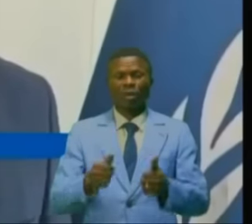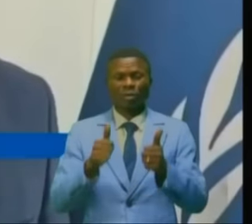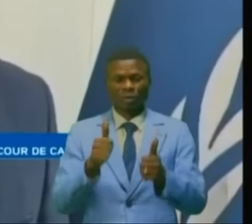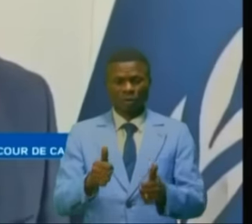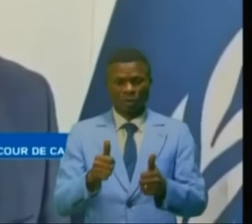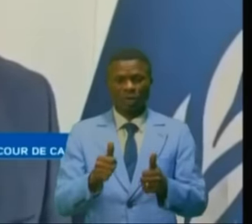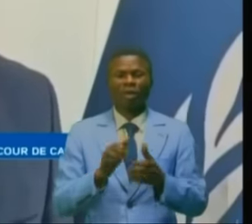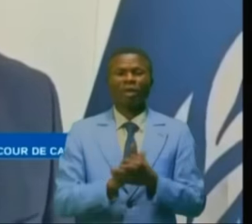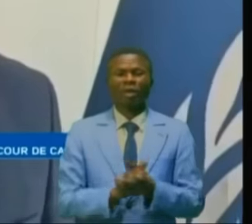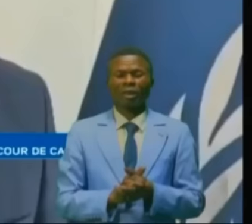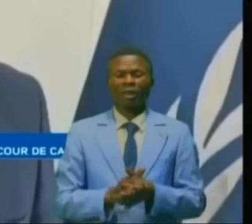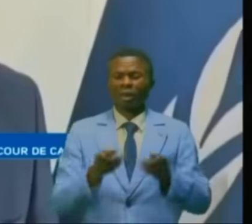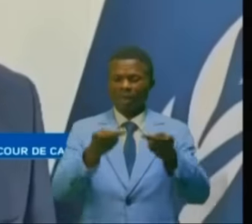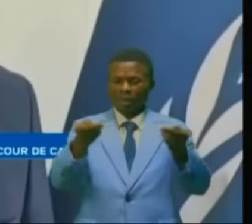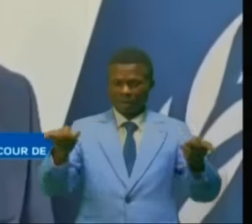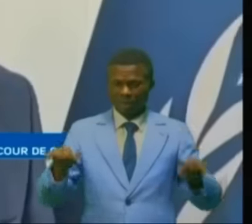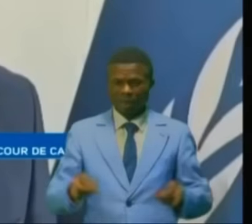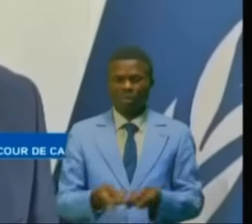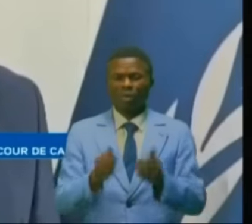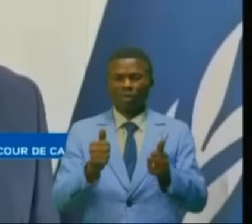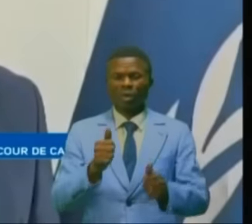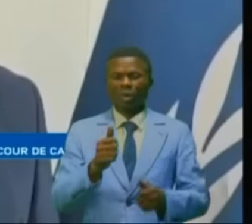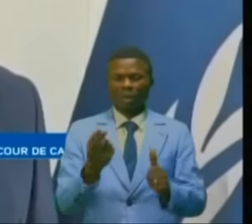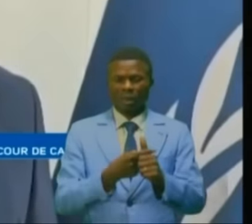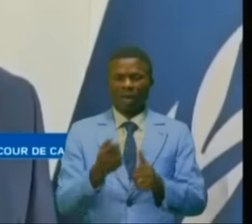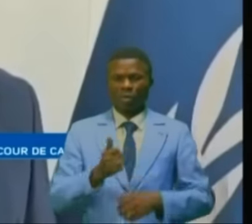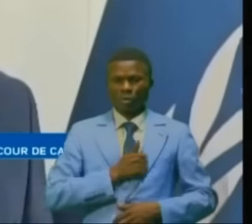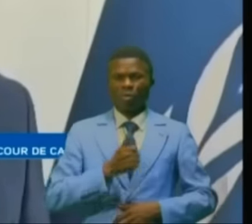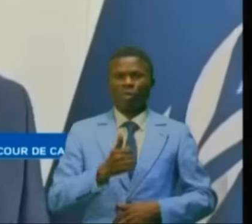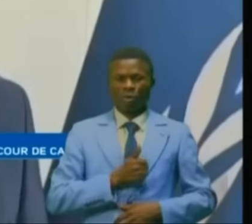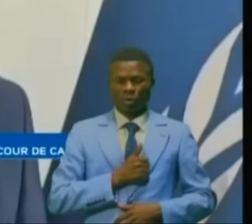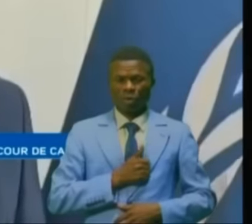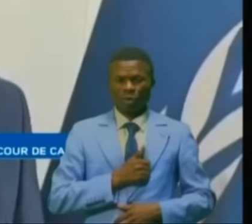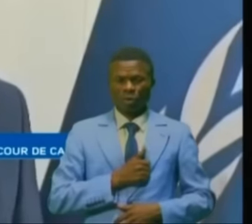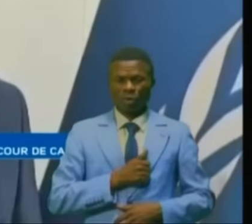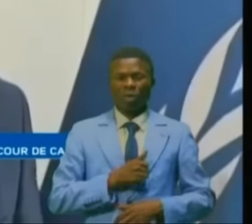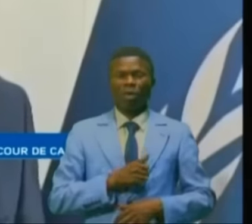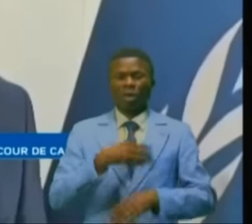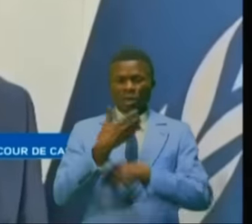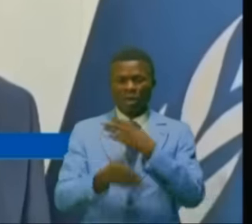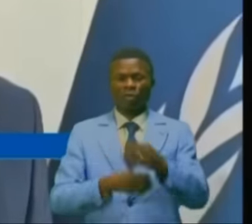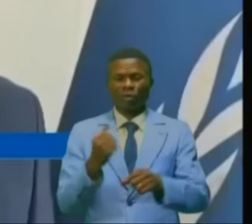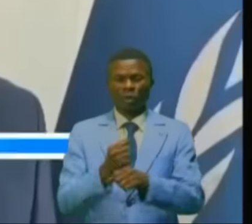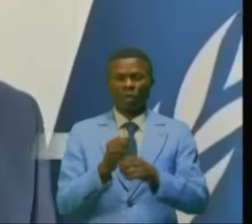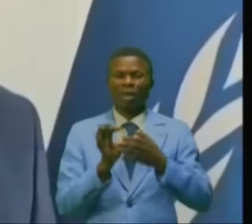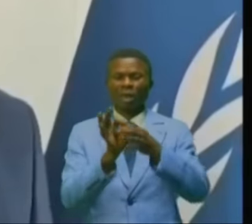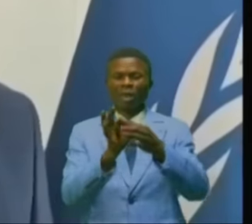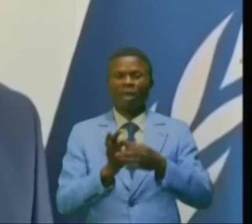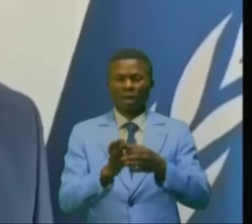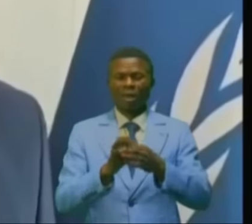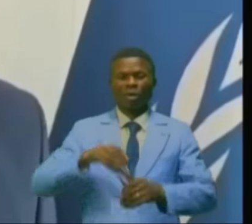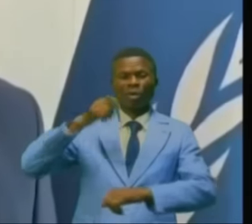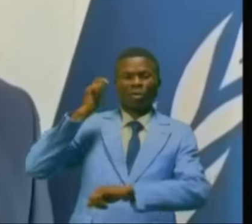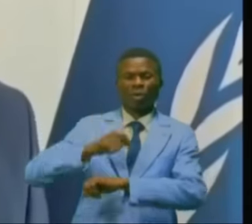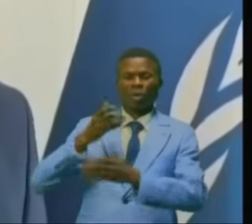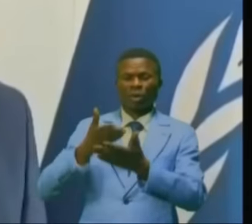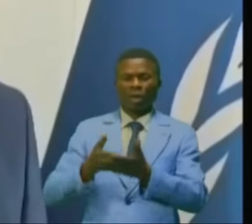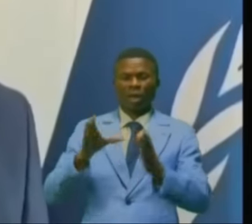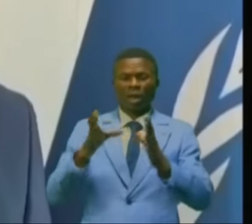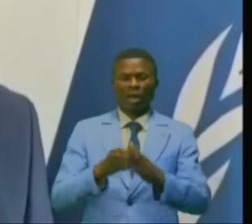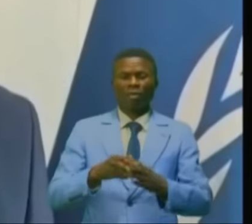ceux, y compris moi-même, qui aide à cette réalisation de la coopération de la justice avec la